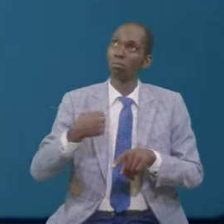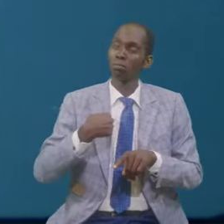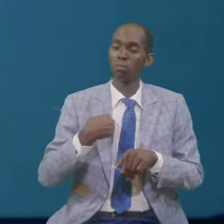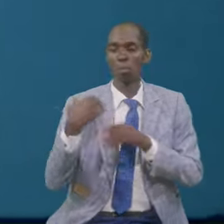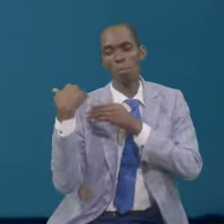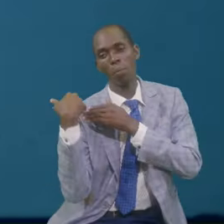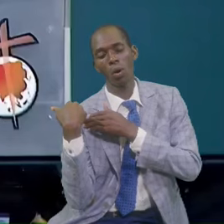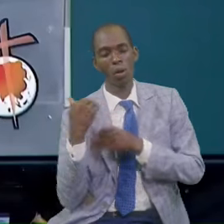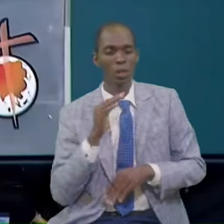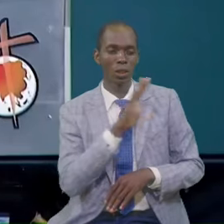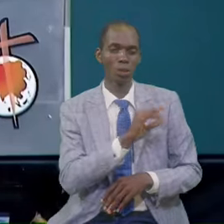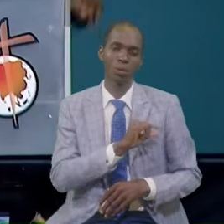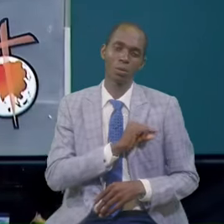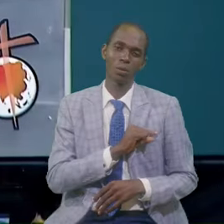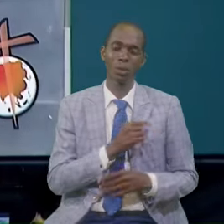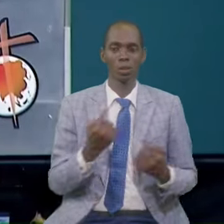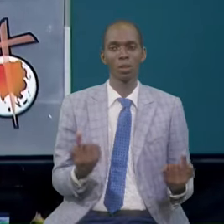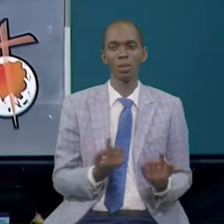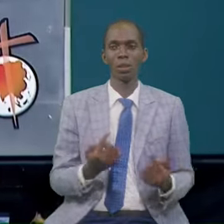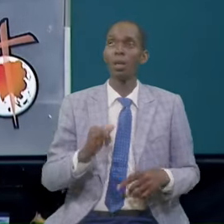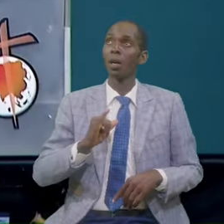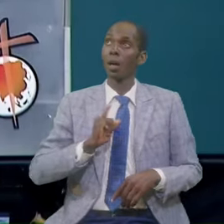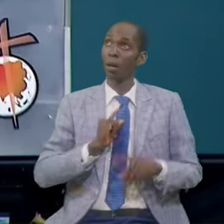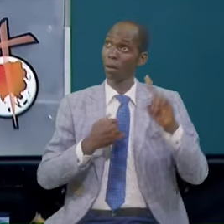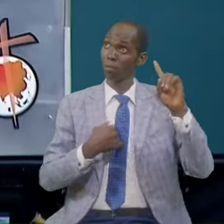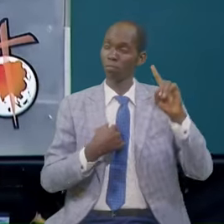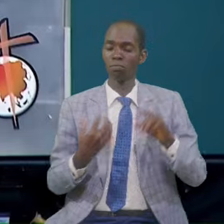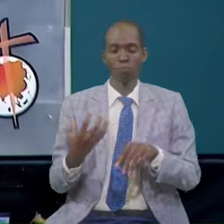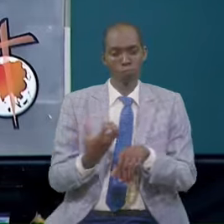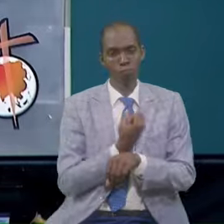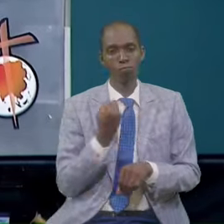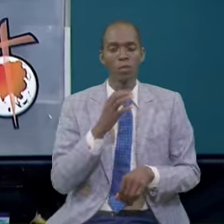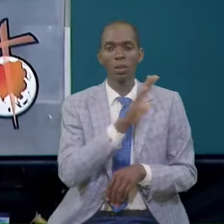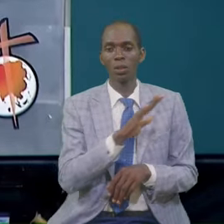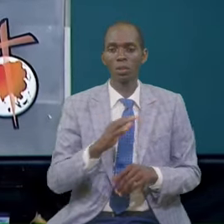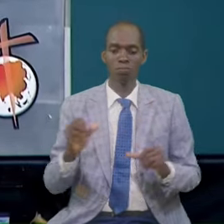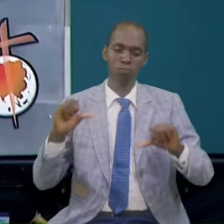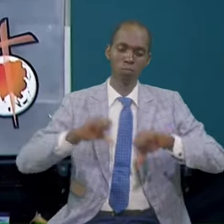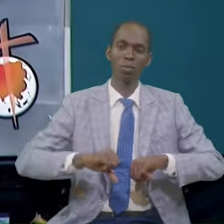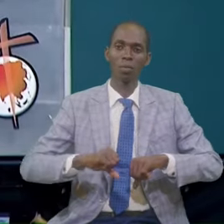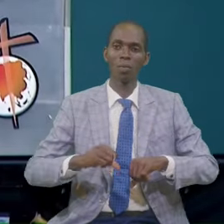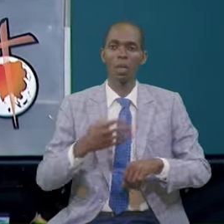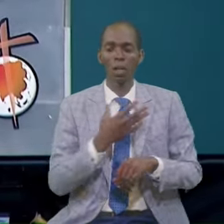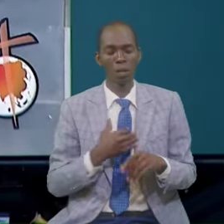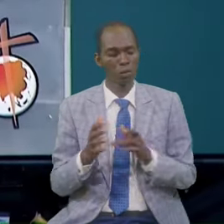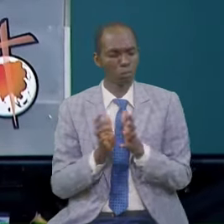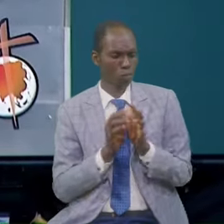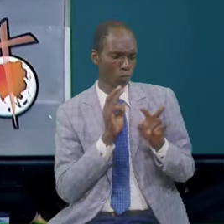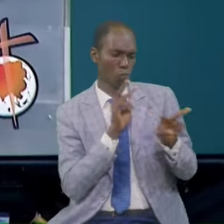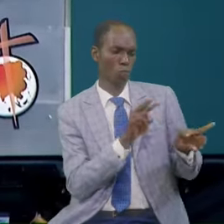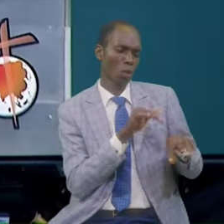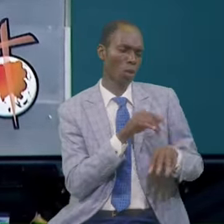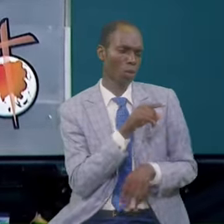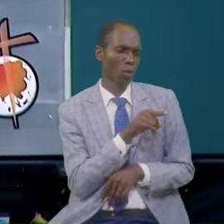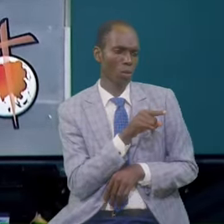ఆయన అపరాధాన్ని భరించాను. I took his condemnation. ఆ శిక్షావిధి నేను తీసుకున్నాను. He looks at you. అతను మిమ్మల్ని చూస్తాడు. Say yes